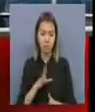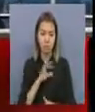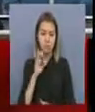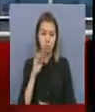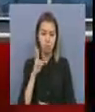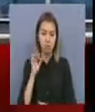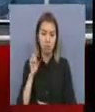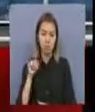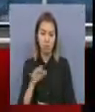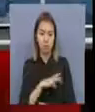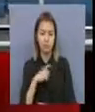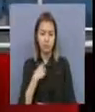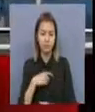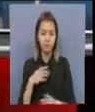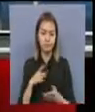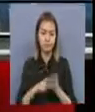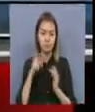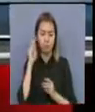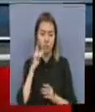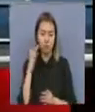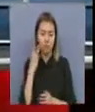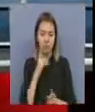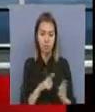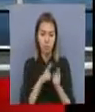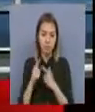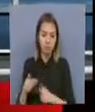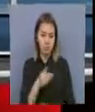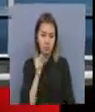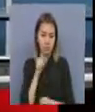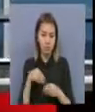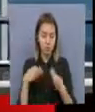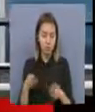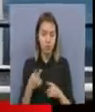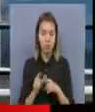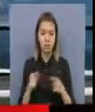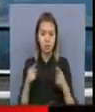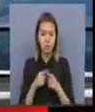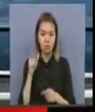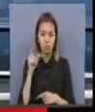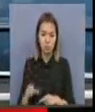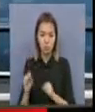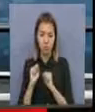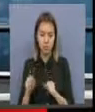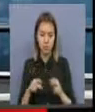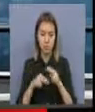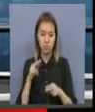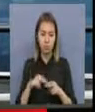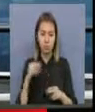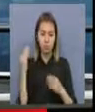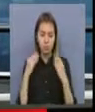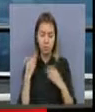жаратылыстану ғылымының жекелеген пәндерін оқытуды ағылшын тіліне көшіруді бастауды тапсырған болатын. Нағыз азаматтық қоғам құруды көздеген